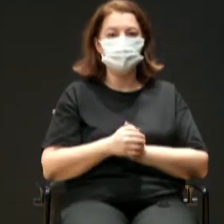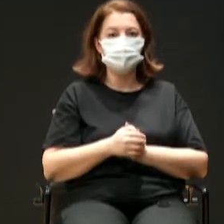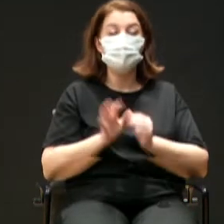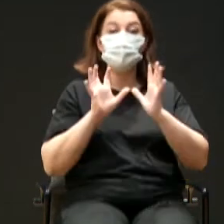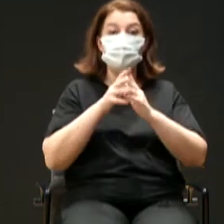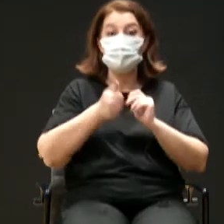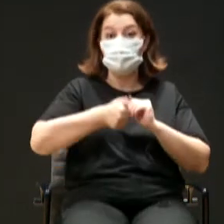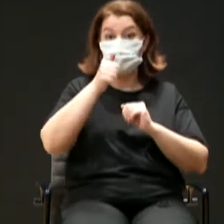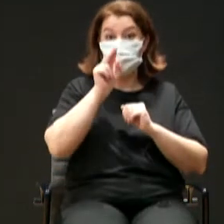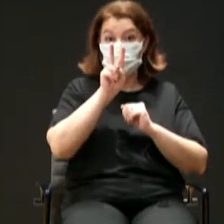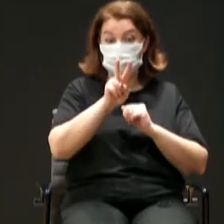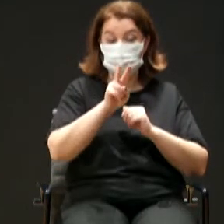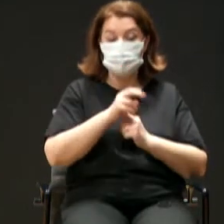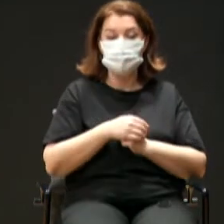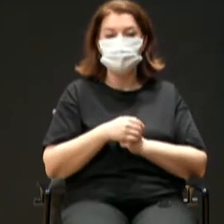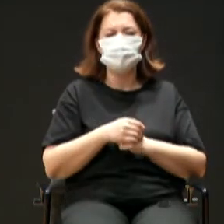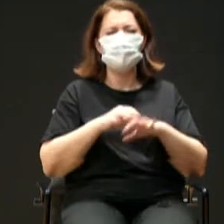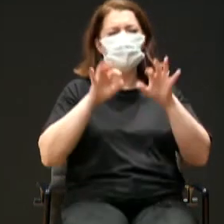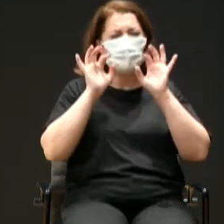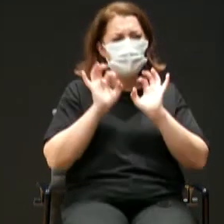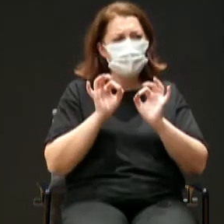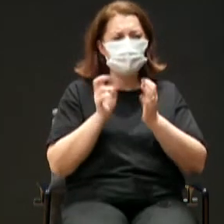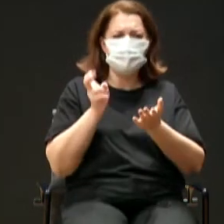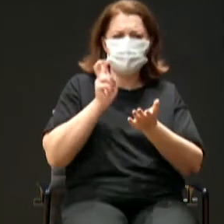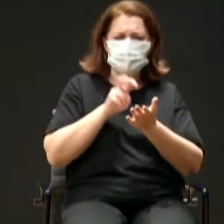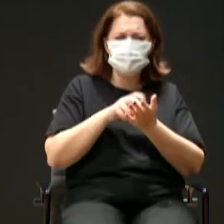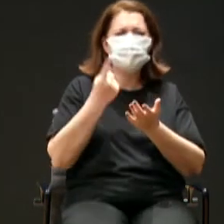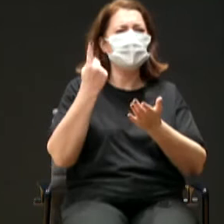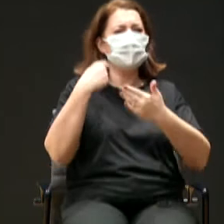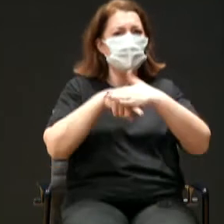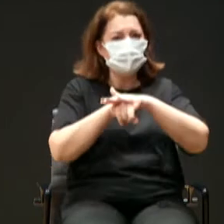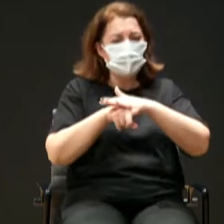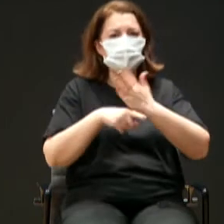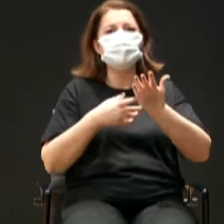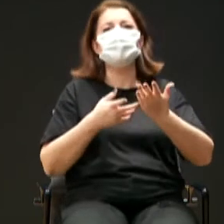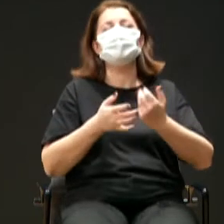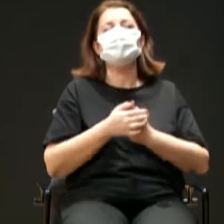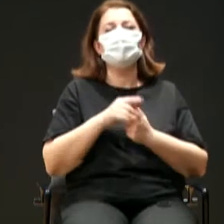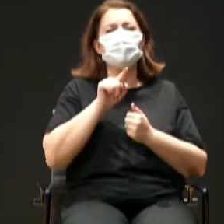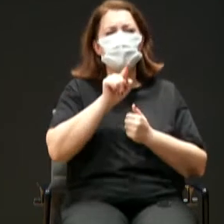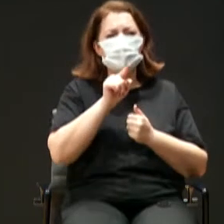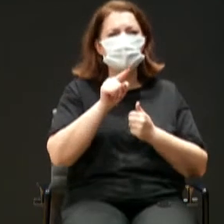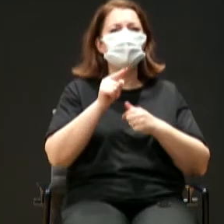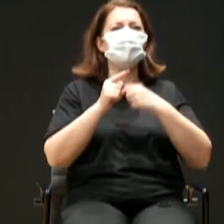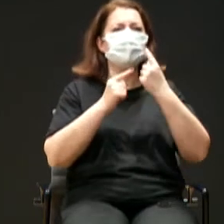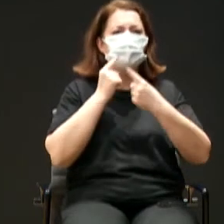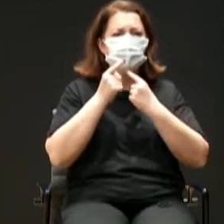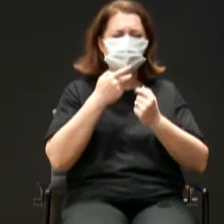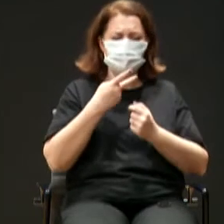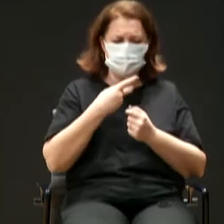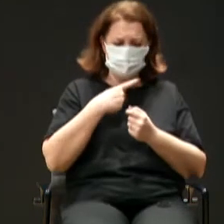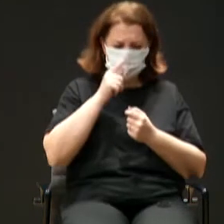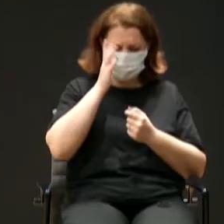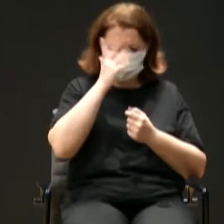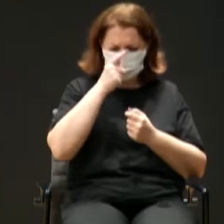Grup başkan vekiliniz her kürsüye çıktığında bu tecavüz... Bunları söylemekten bile biz utanıyoruz.